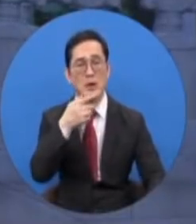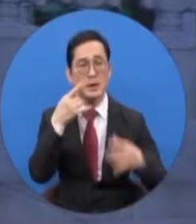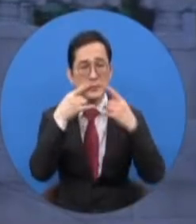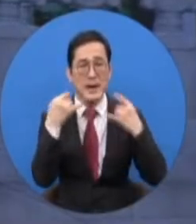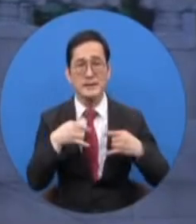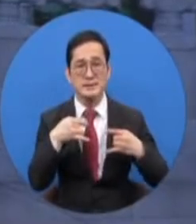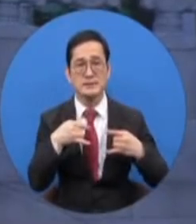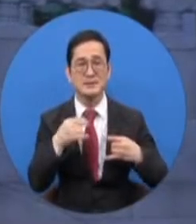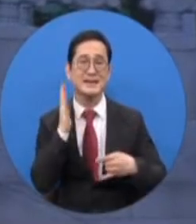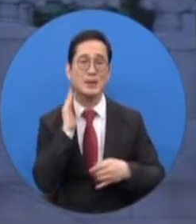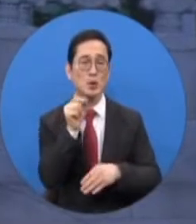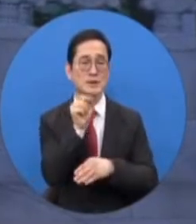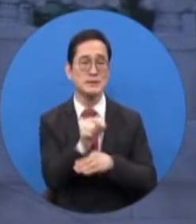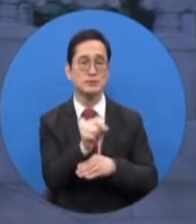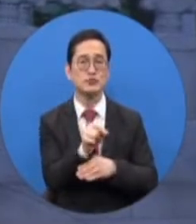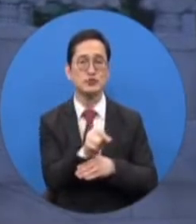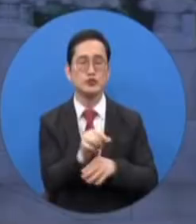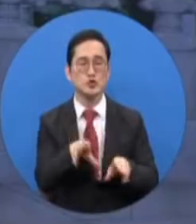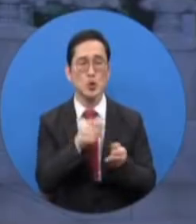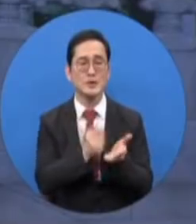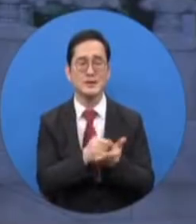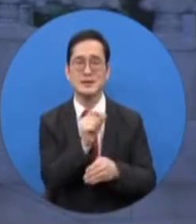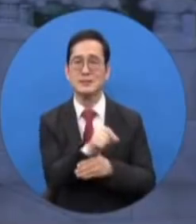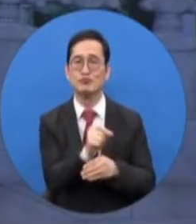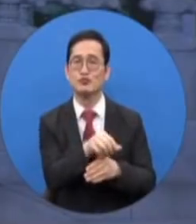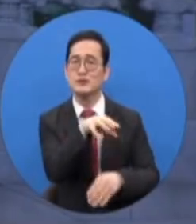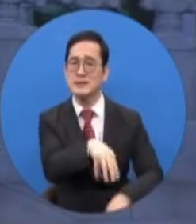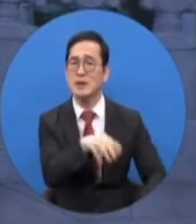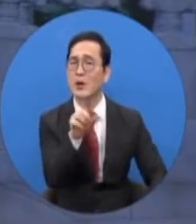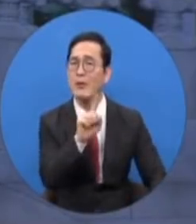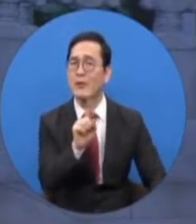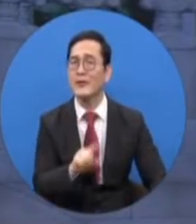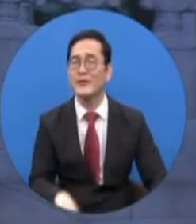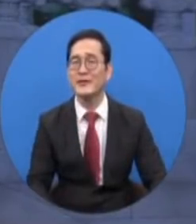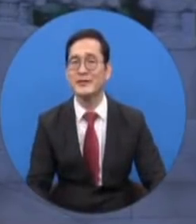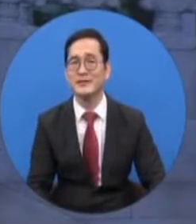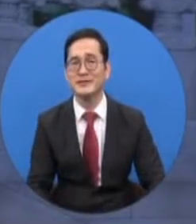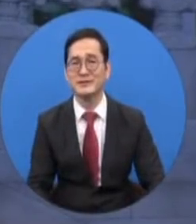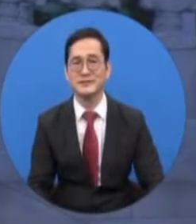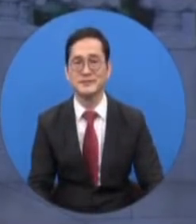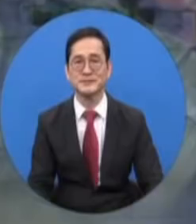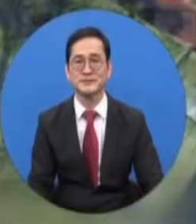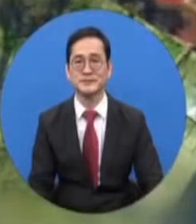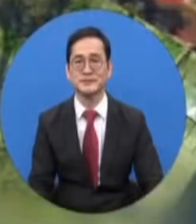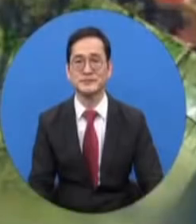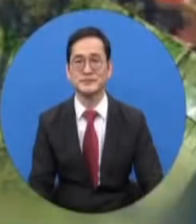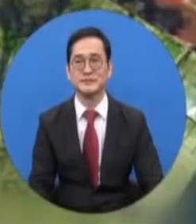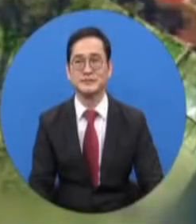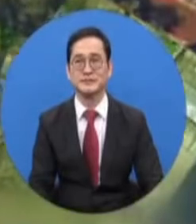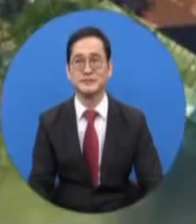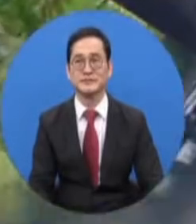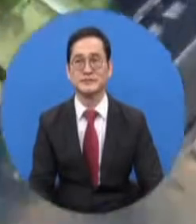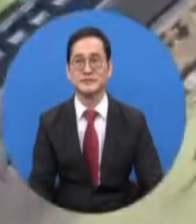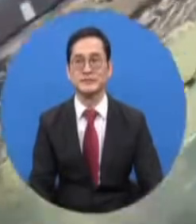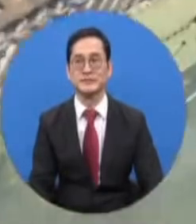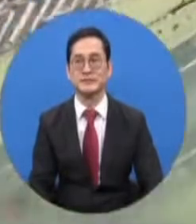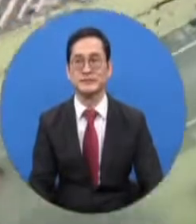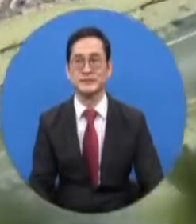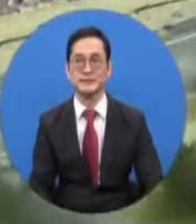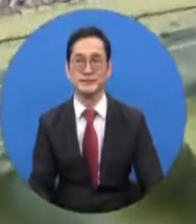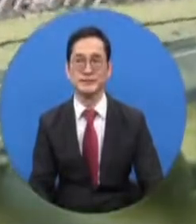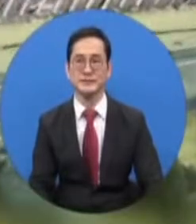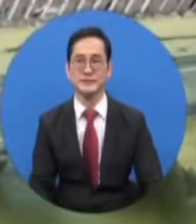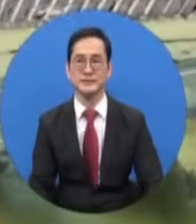대통령 집무실이 어디에 어떻게 위치하고 있을지 문득 궁금해졌습니다. 그래서 준비해봤습니다. 함께 보시죠. 위성 지도로 저희가 한번